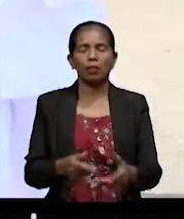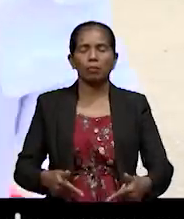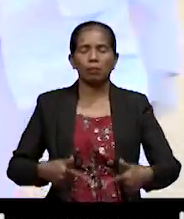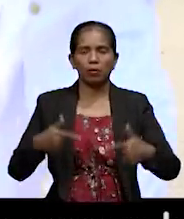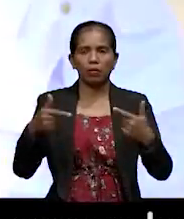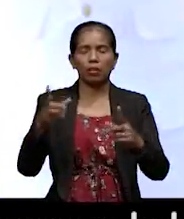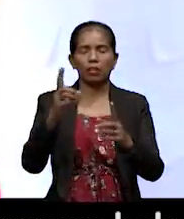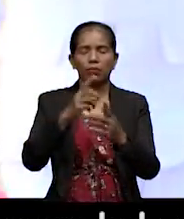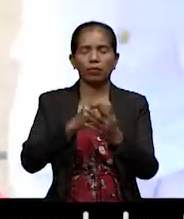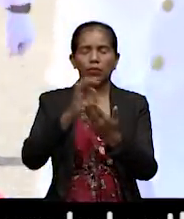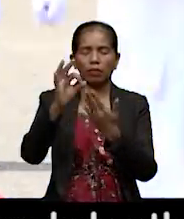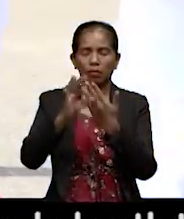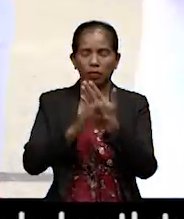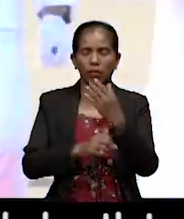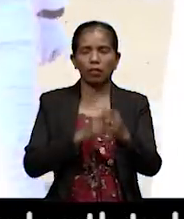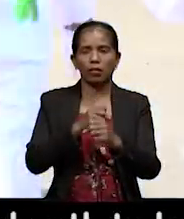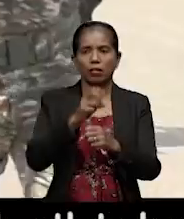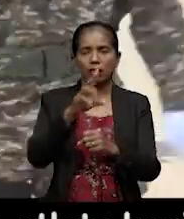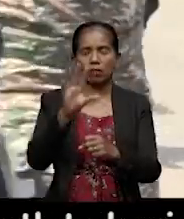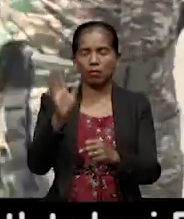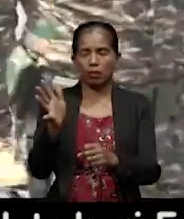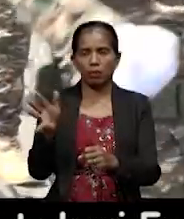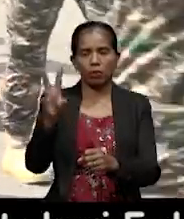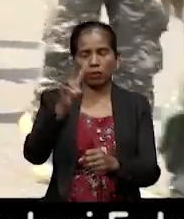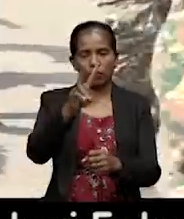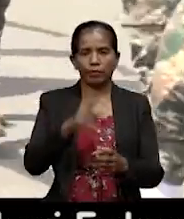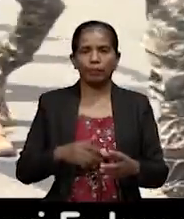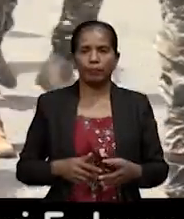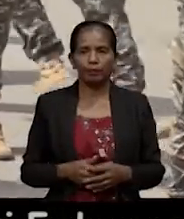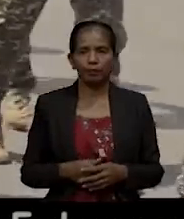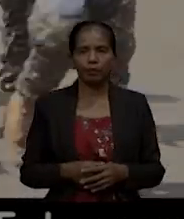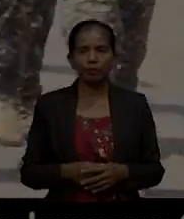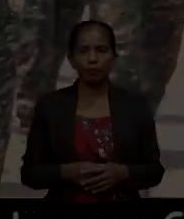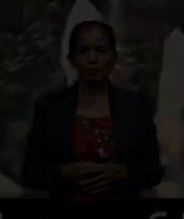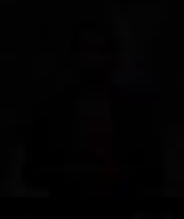tusia 5 nulura singruam. Napolon Sever, adere tusimenis, ziamen.